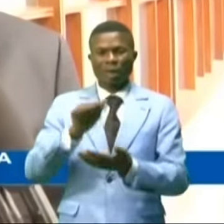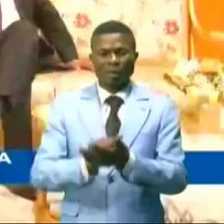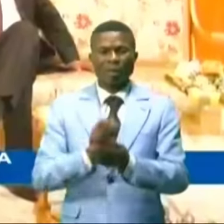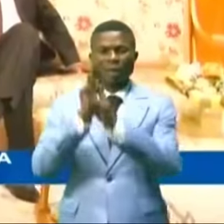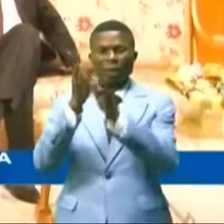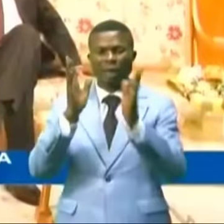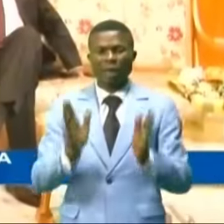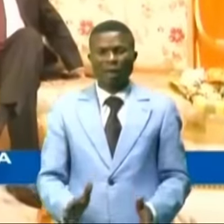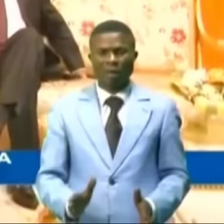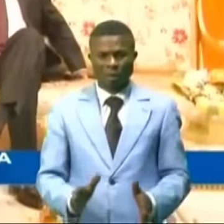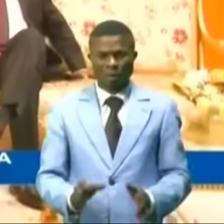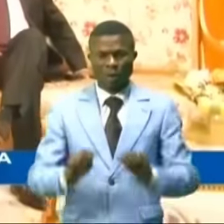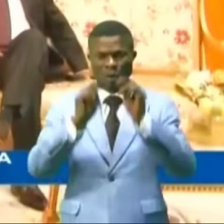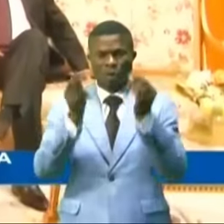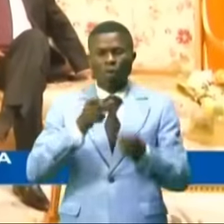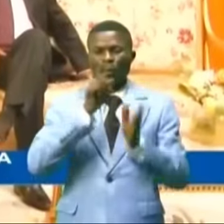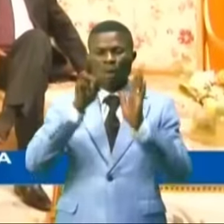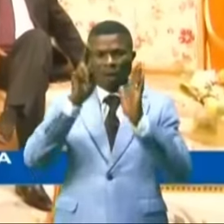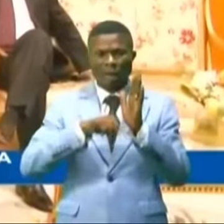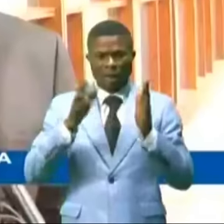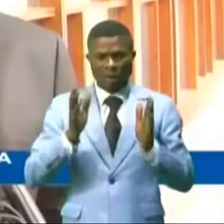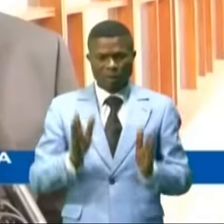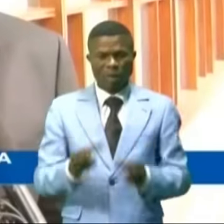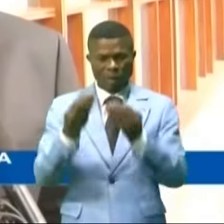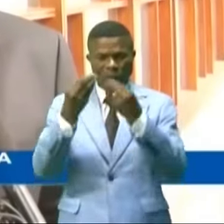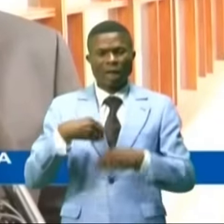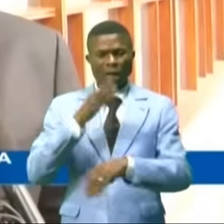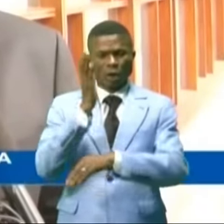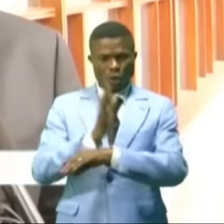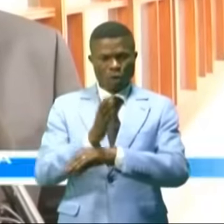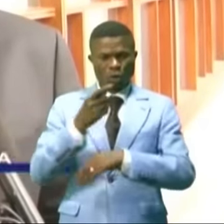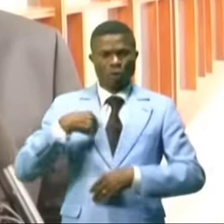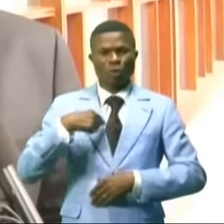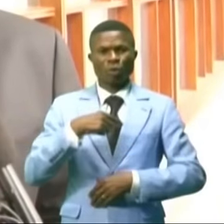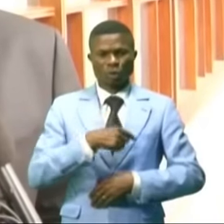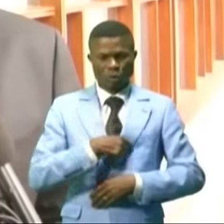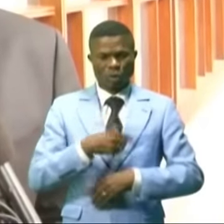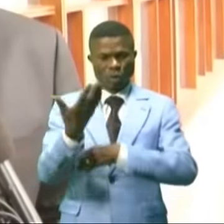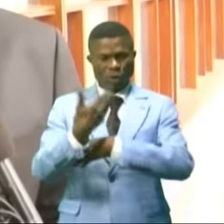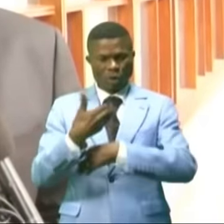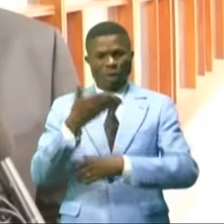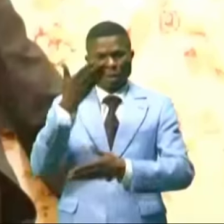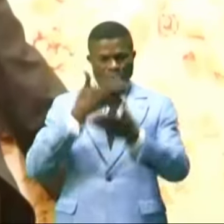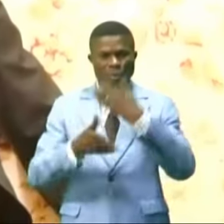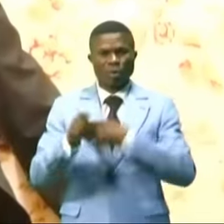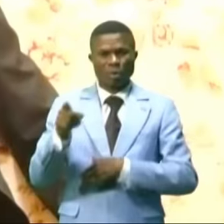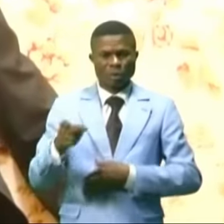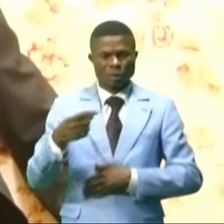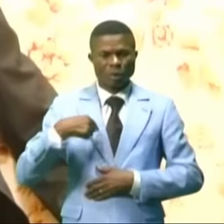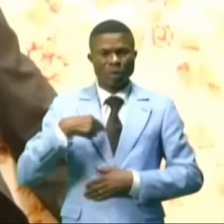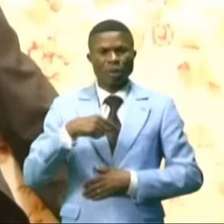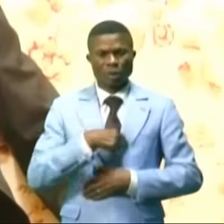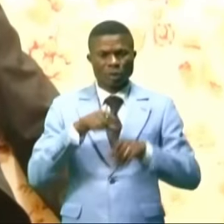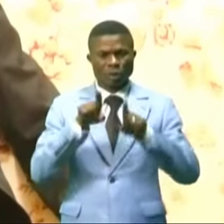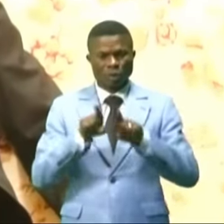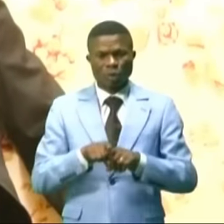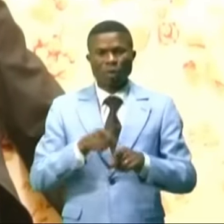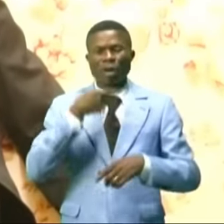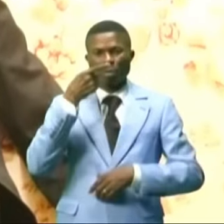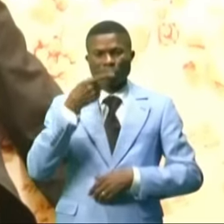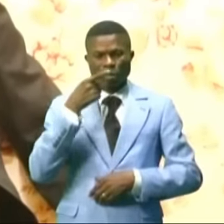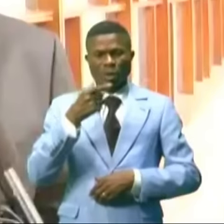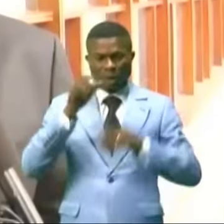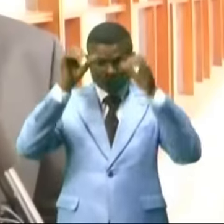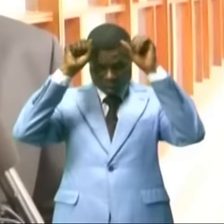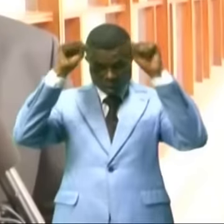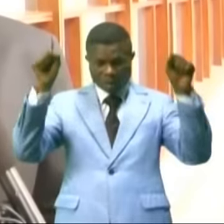notre groupe parlementaire. Elle nous a donné quelques conseils sur sa succession. Nous avons également parlé de ce que le